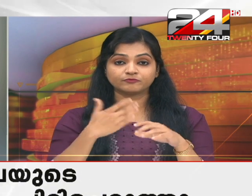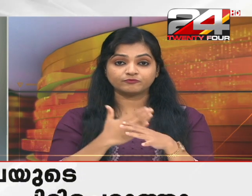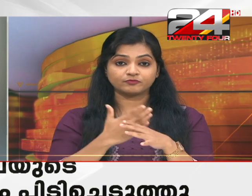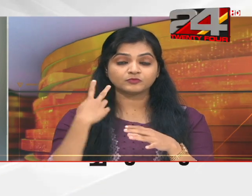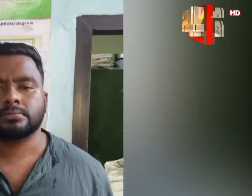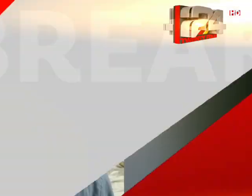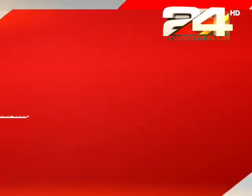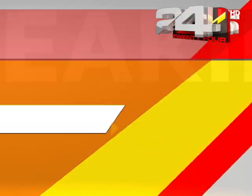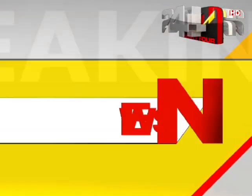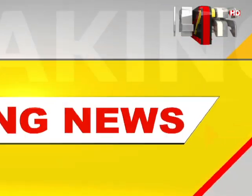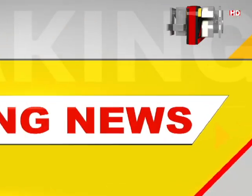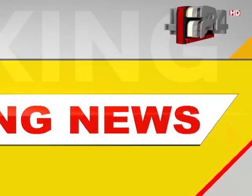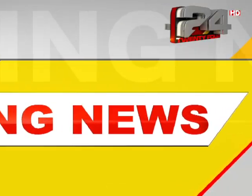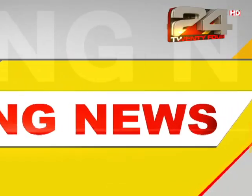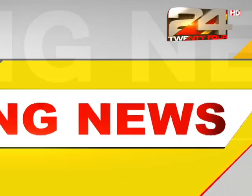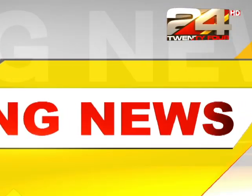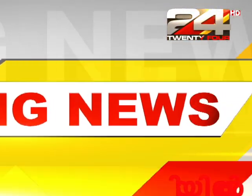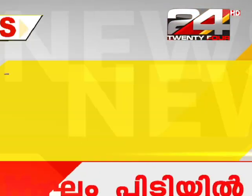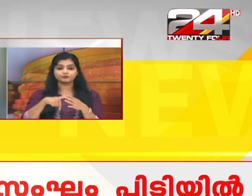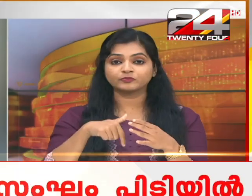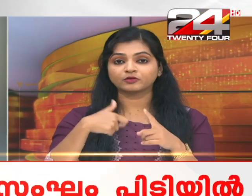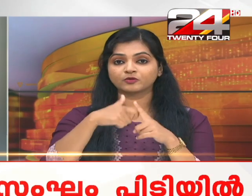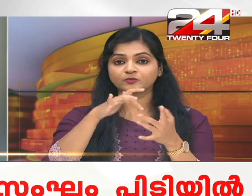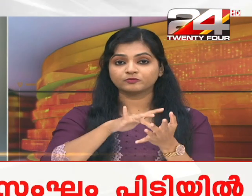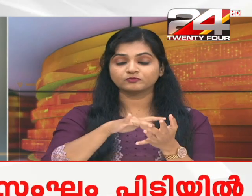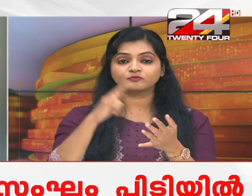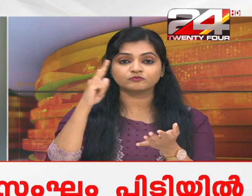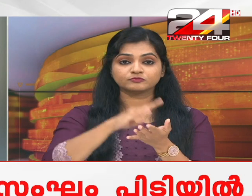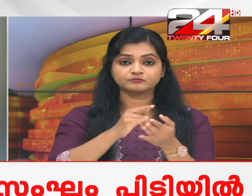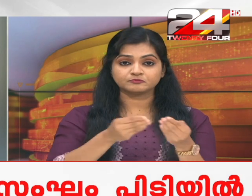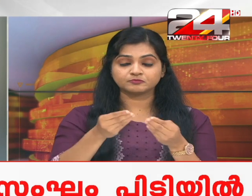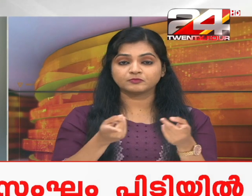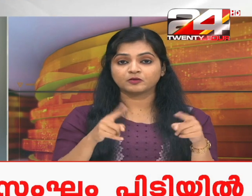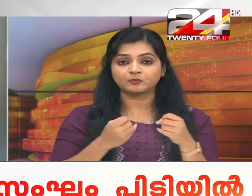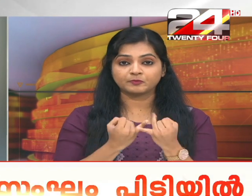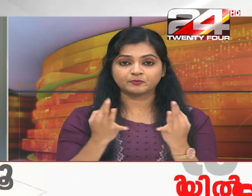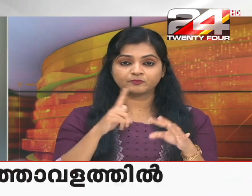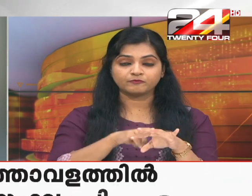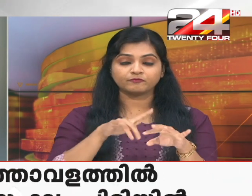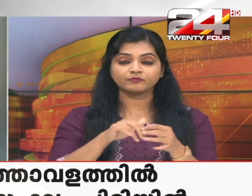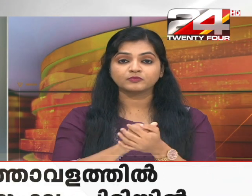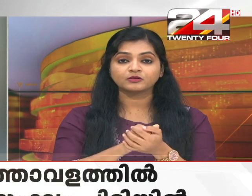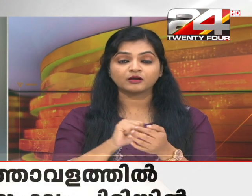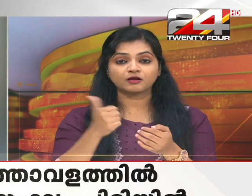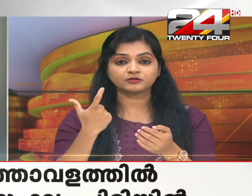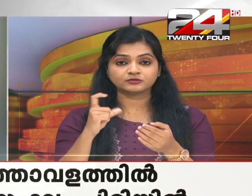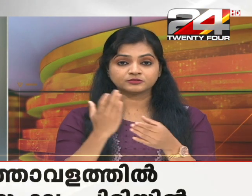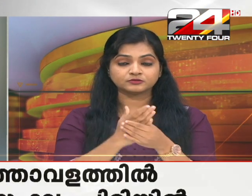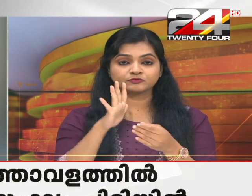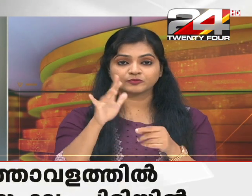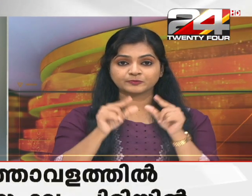2 മാസം മുൻപ് വരെ വളരെ ഊർജിതമായി കരിപ്പൂർ വിമാനത്താവളം കേന്ദ്രീകരിച്ച് നടന്നിരുന്നു. അതിനുശേഷമാണ് ഇപ്പോൾ മറ്റൊരു കേസിൽ കൂടി വിധത്തിൽ ഒരു 5 അംഗ സംഘത്തെ